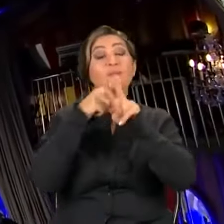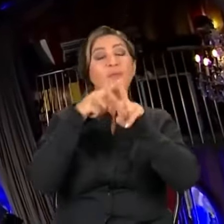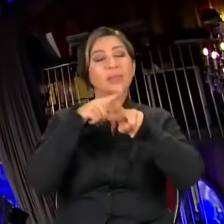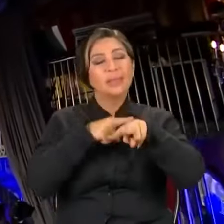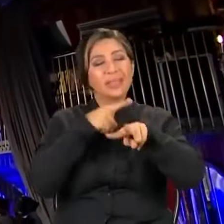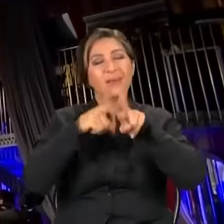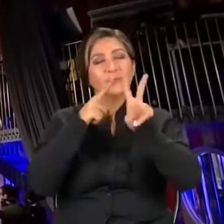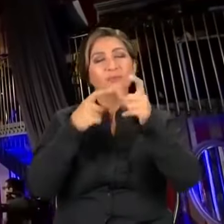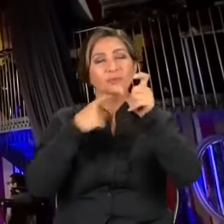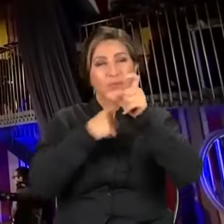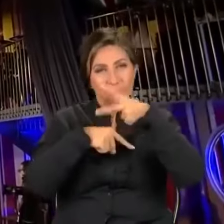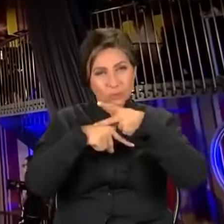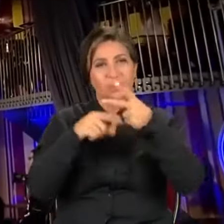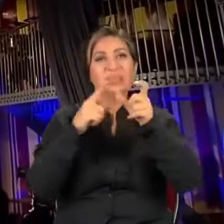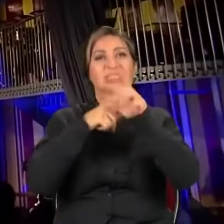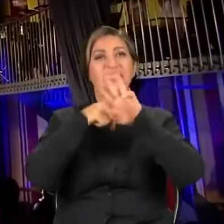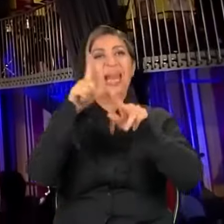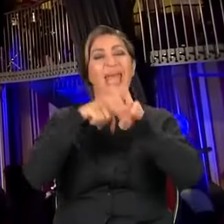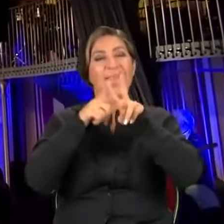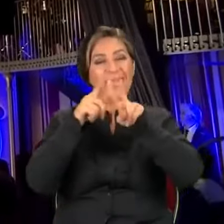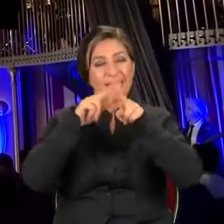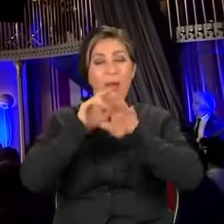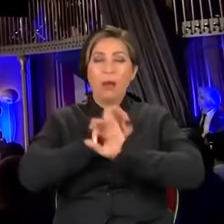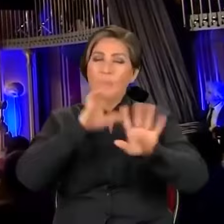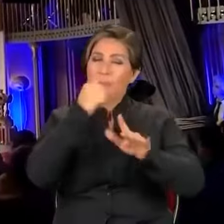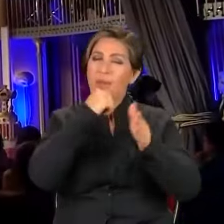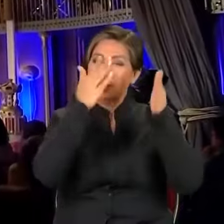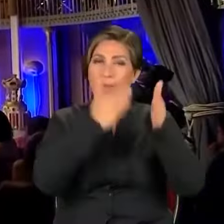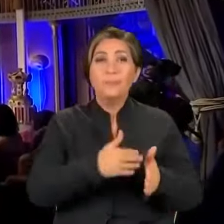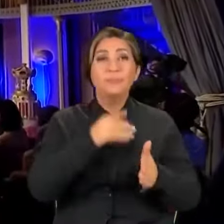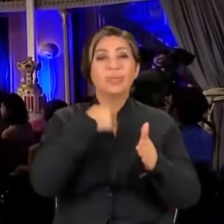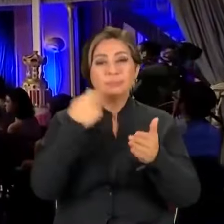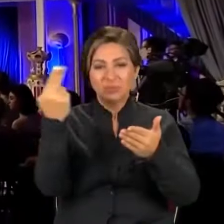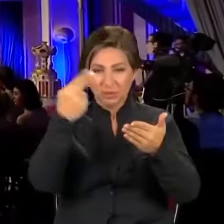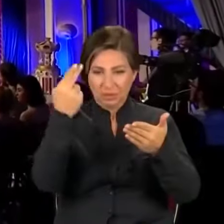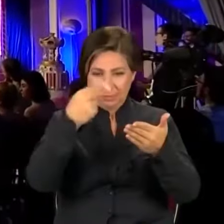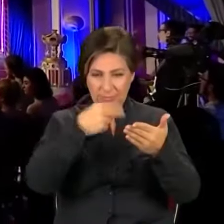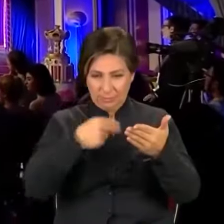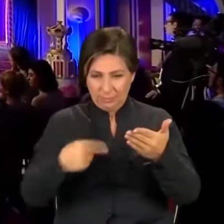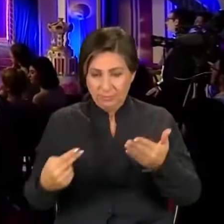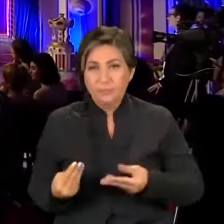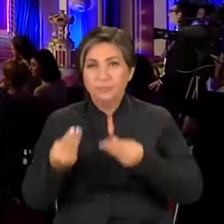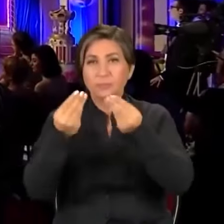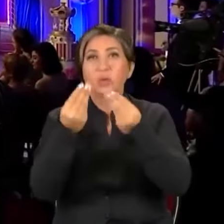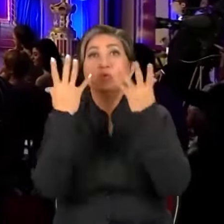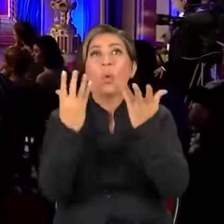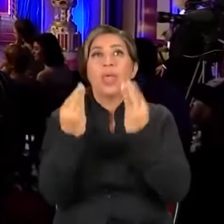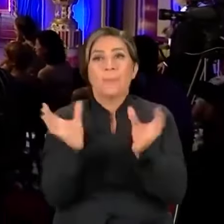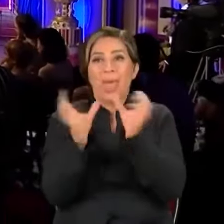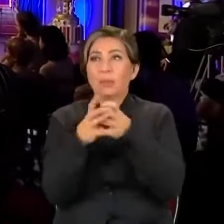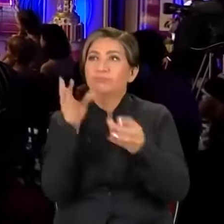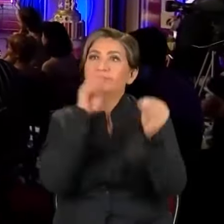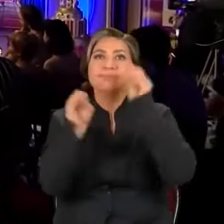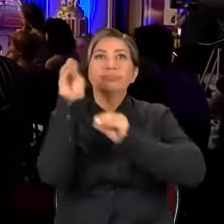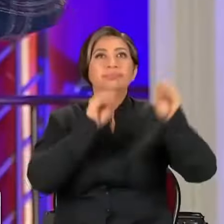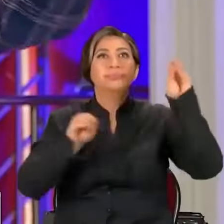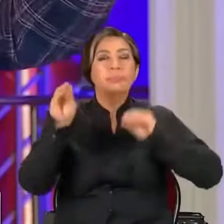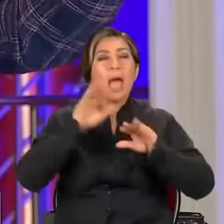Hem restorasyon bitirmiş hem mimari bitirmiş. Harikulade bir adam. Benim çizdiklerimi çok iyi bir ekip uyguladı.